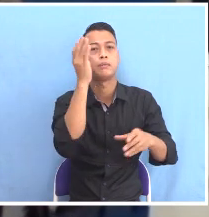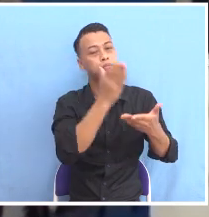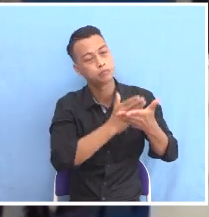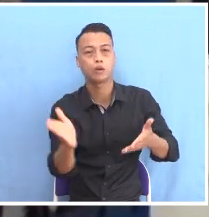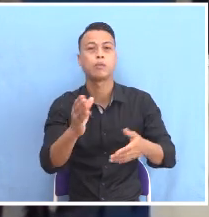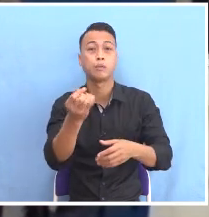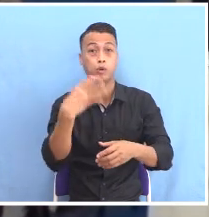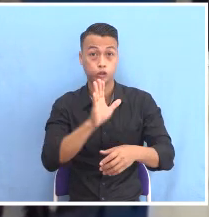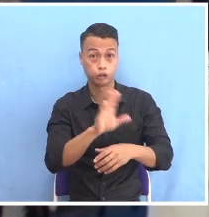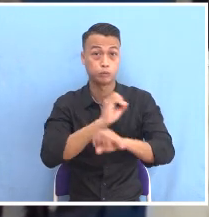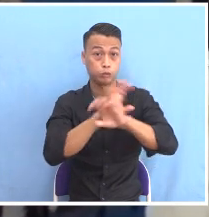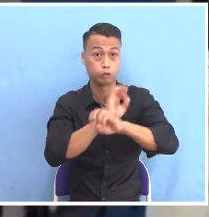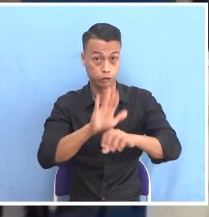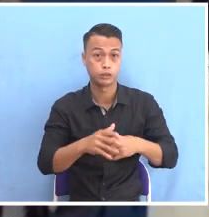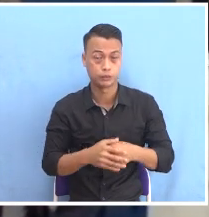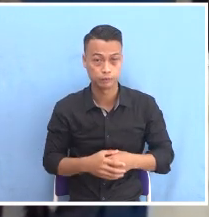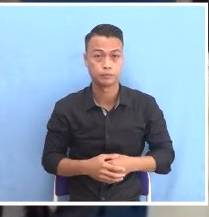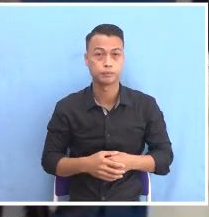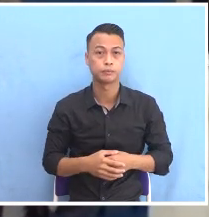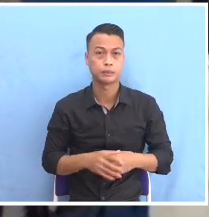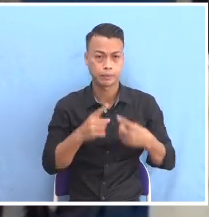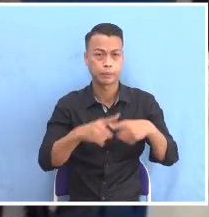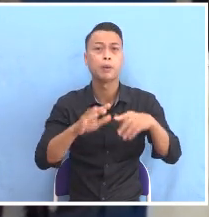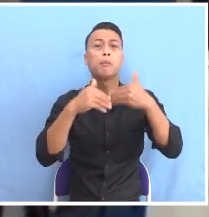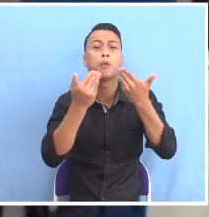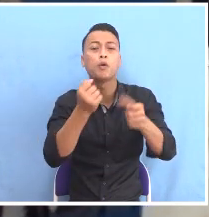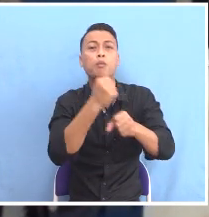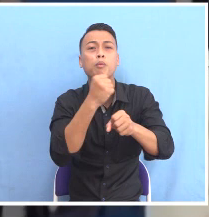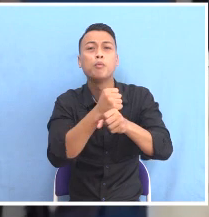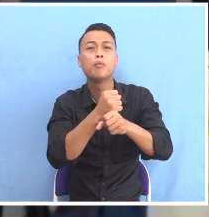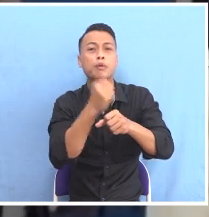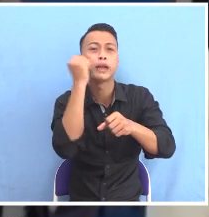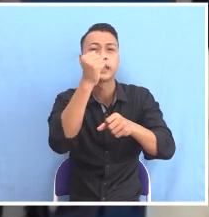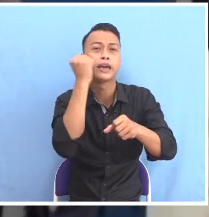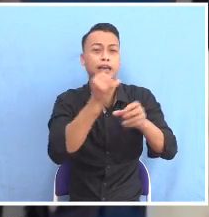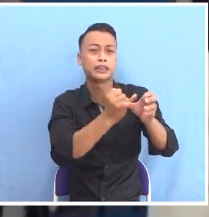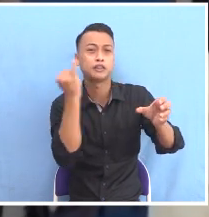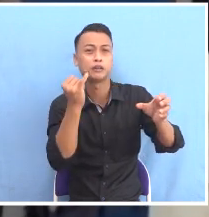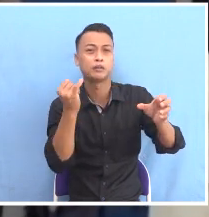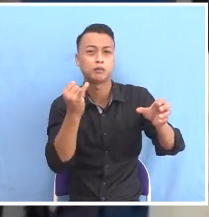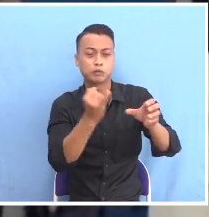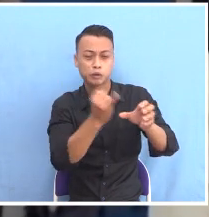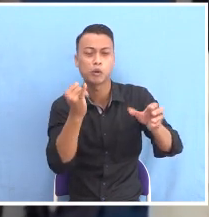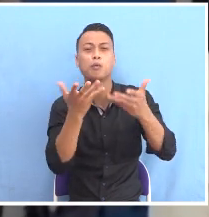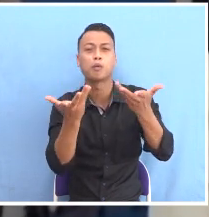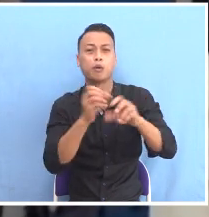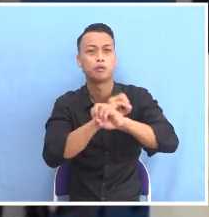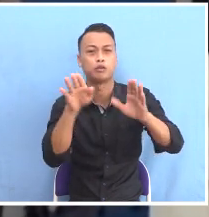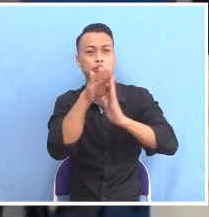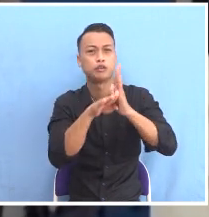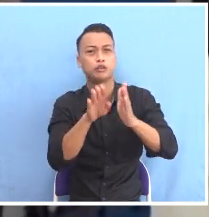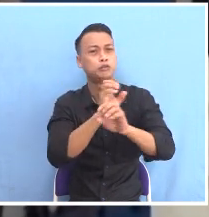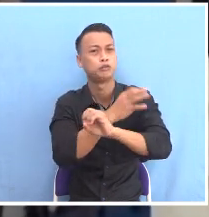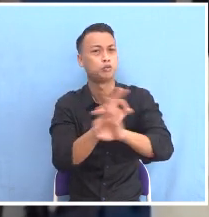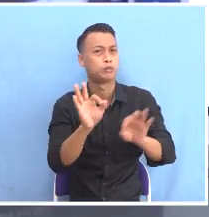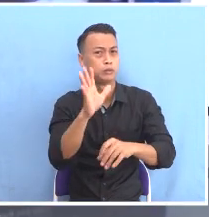တာနဲ့အများပါတယ်။သဘောတူညီချက်တွေဖြည်းဖြည်းရလာတာနဲ့အများကတော့ဟိုတဖြည်းဖြည်းနိုင်ငံရေးကနေပြောမှဖြစ်ဒီဆုတ်ခွာသွားမယ်လို့ကျွန်တော်အနေနဲ့